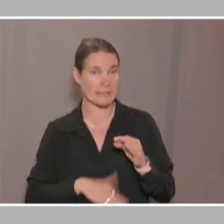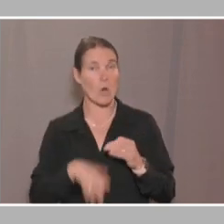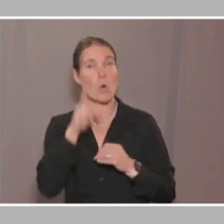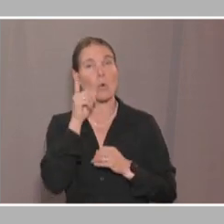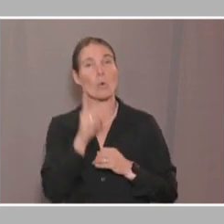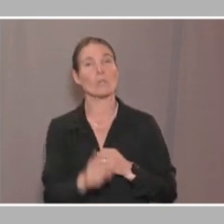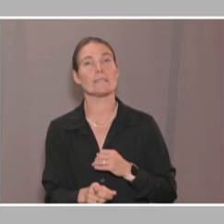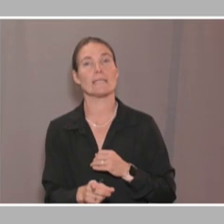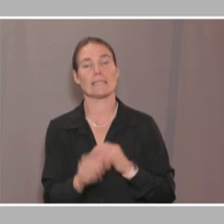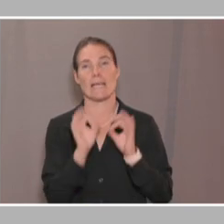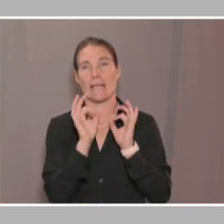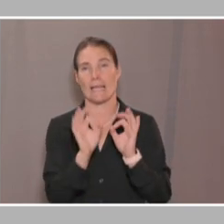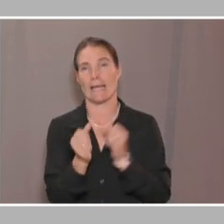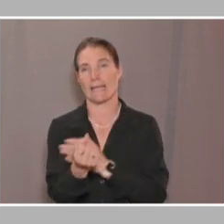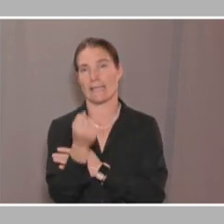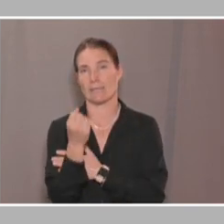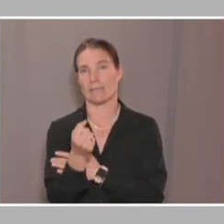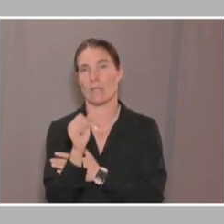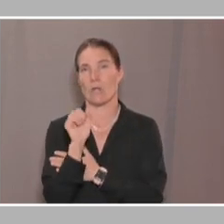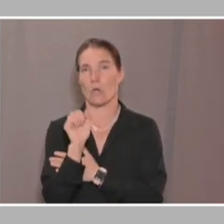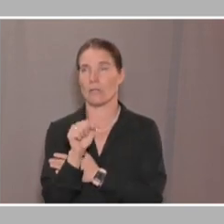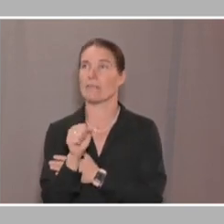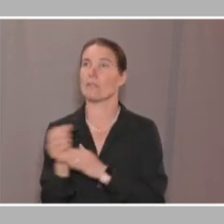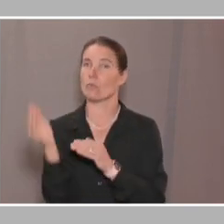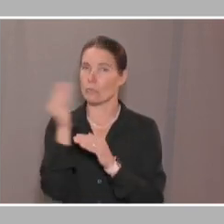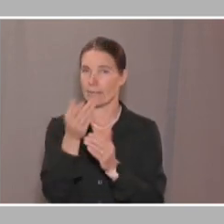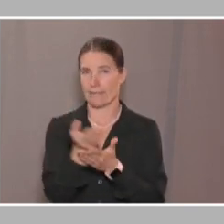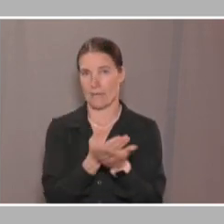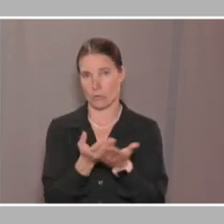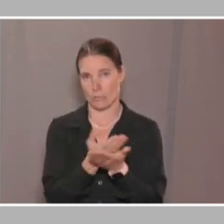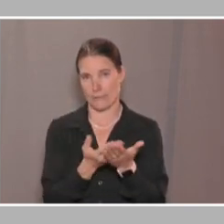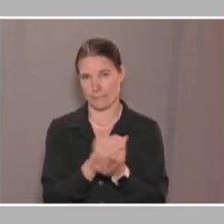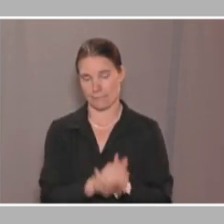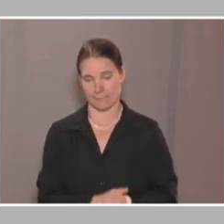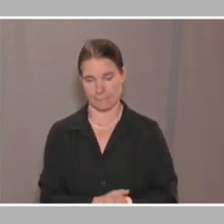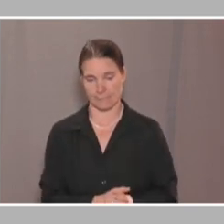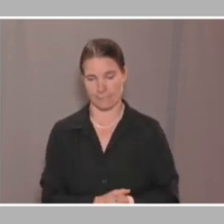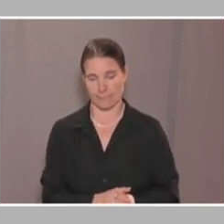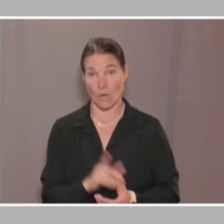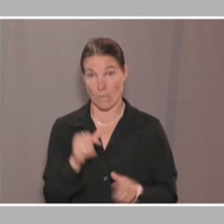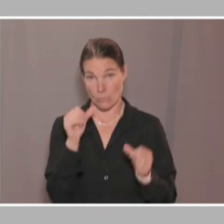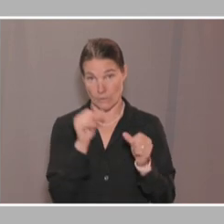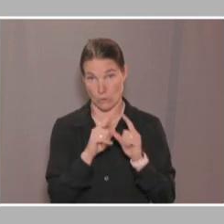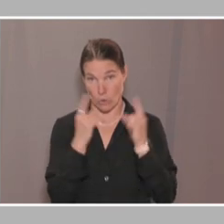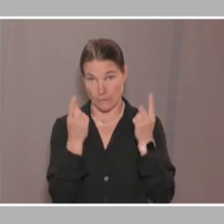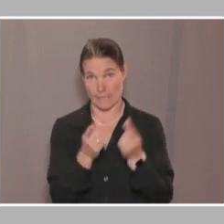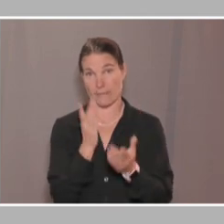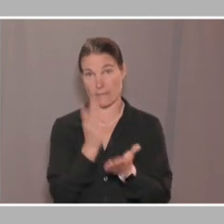100 Lehrkräfte zusätzlich ausbilden könne, trotz bereits knapper